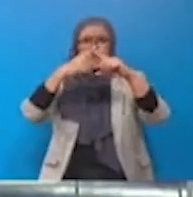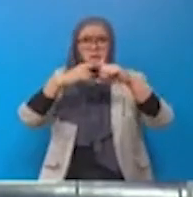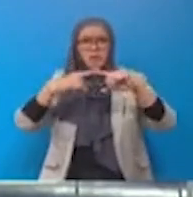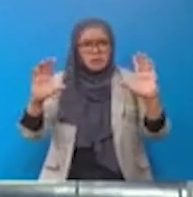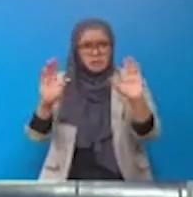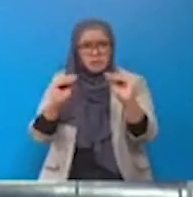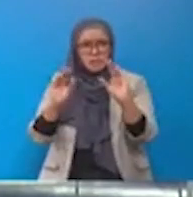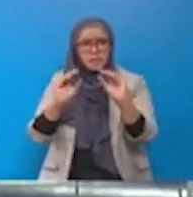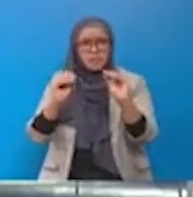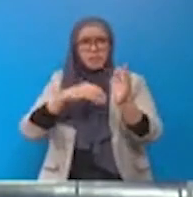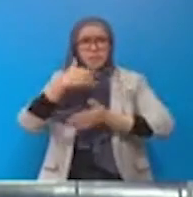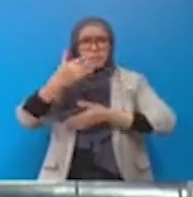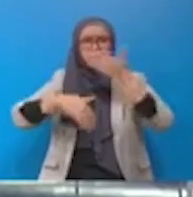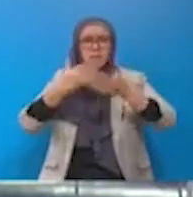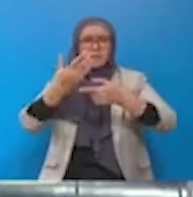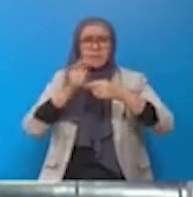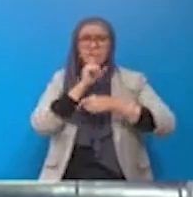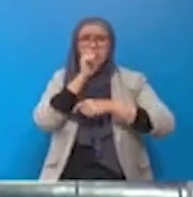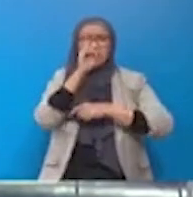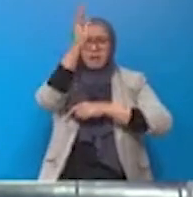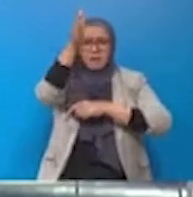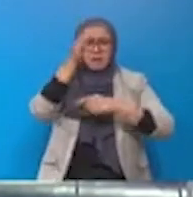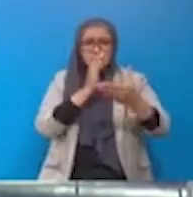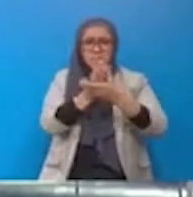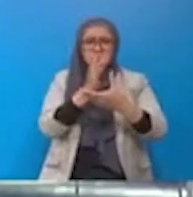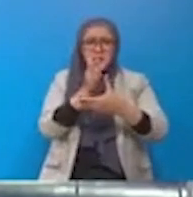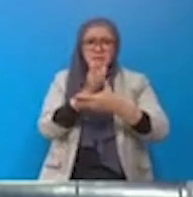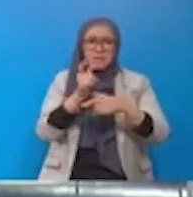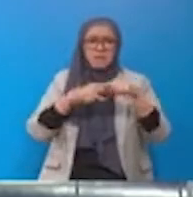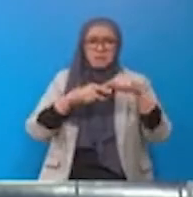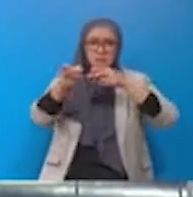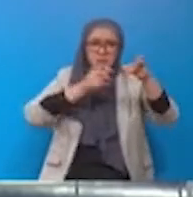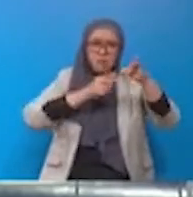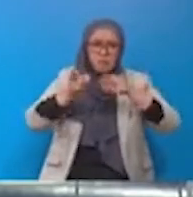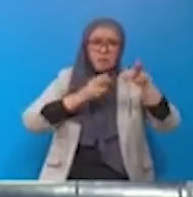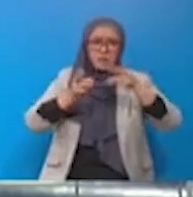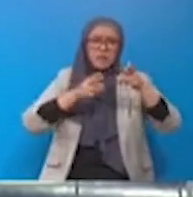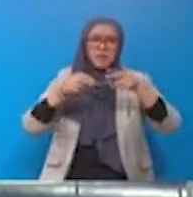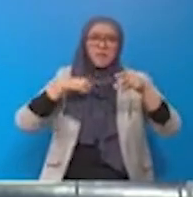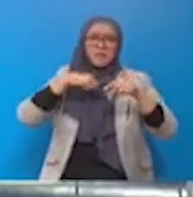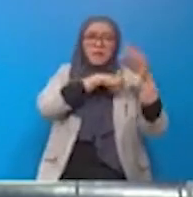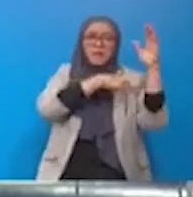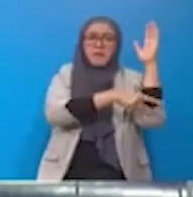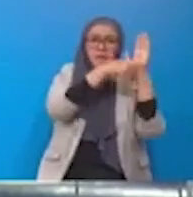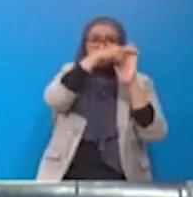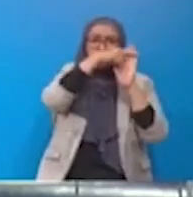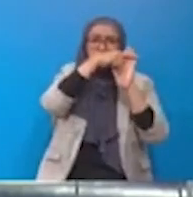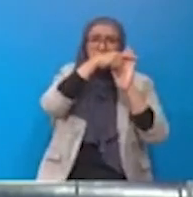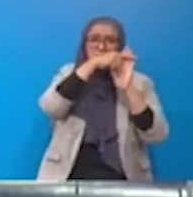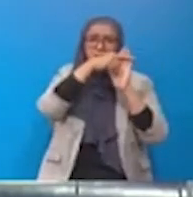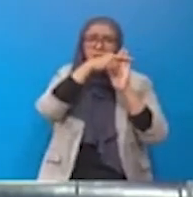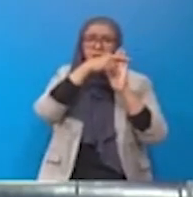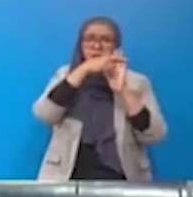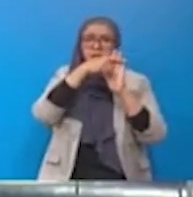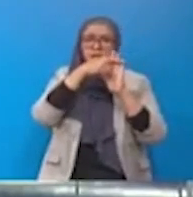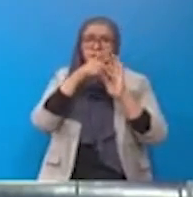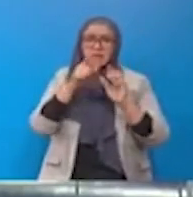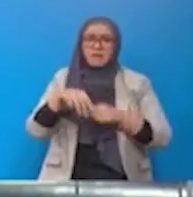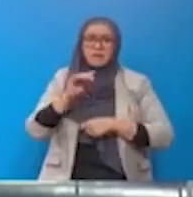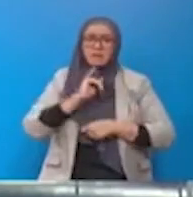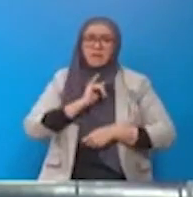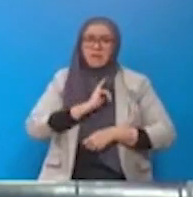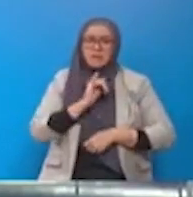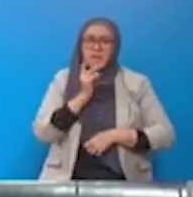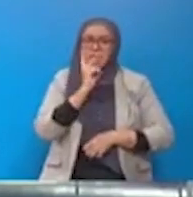make akan terjejas ya urusan-urusan oleh ayahnya Palembang dan saya nampak bahwa ada